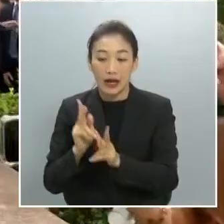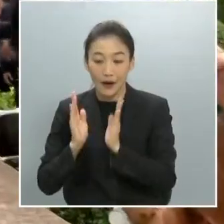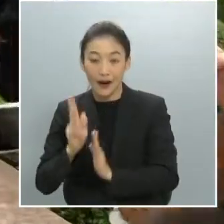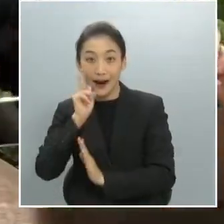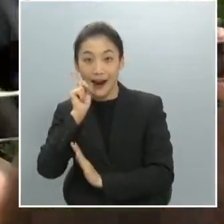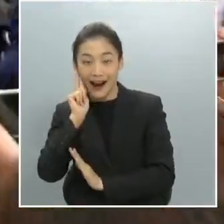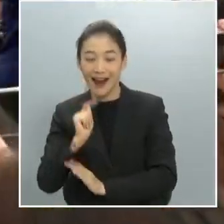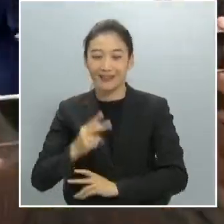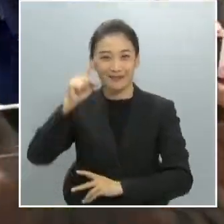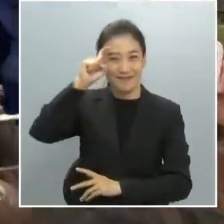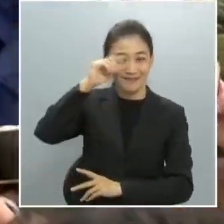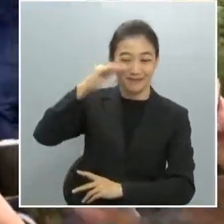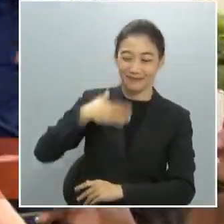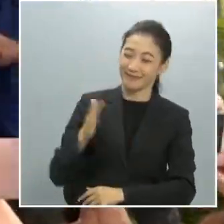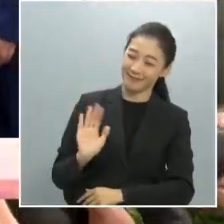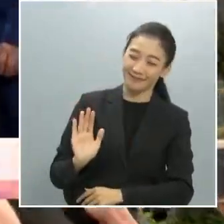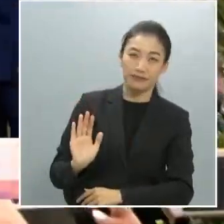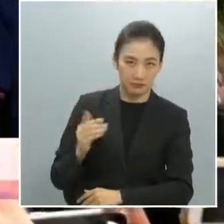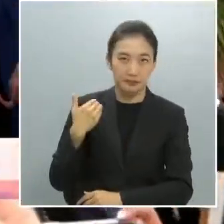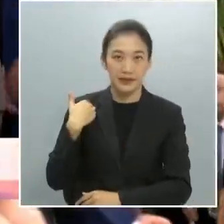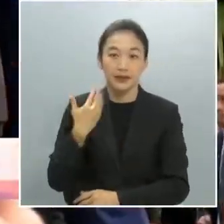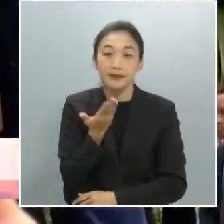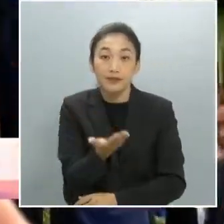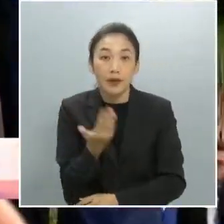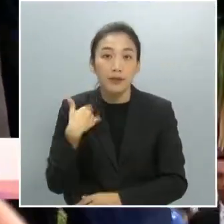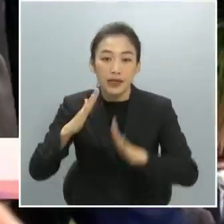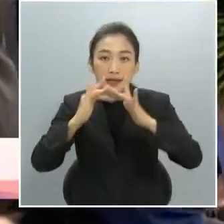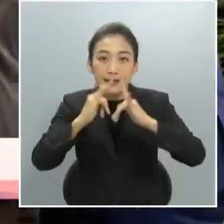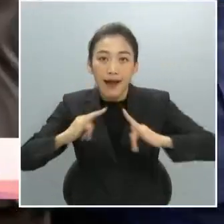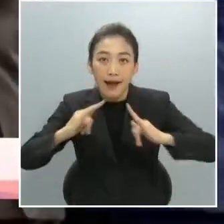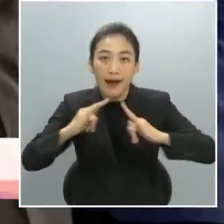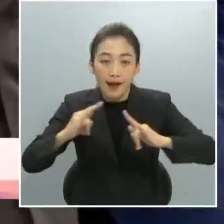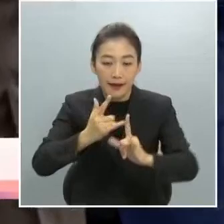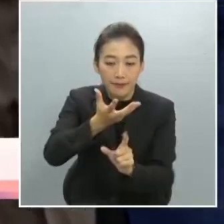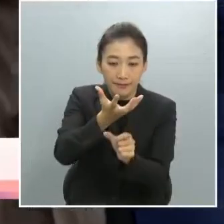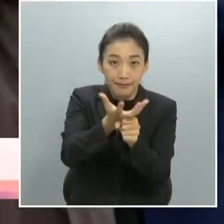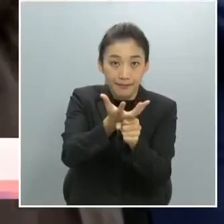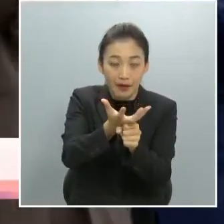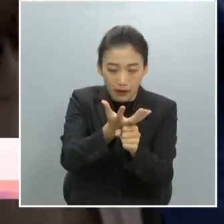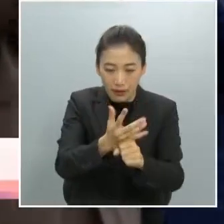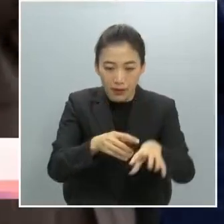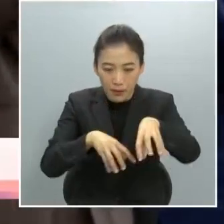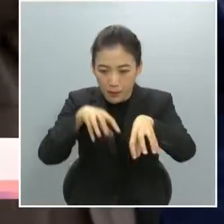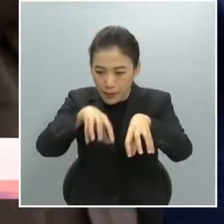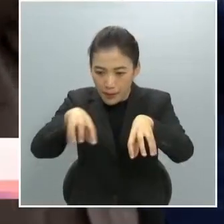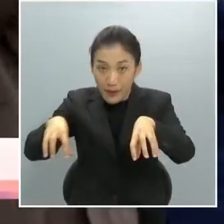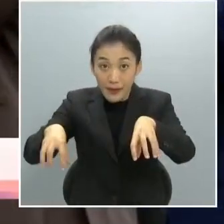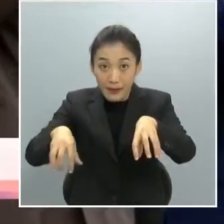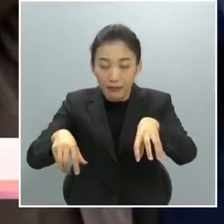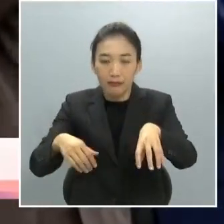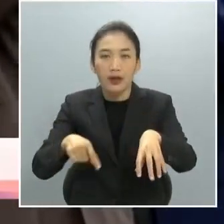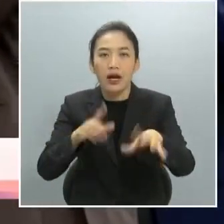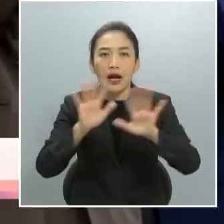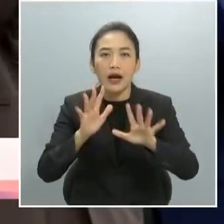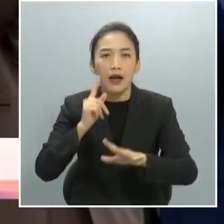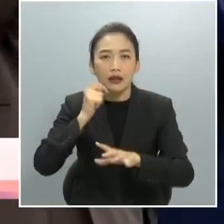สักการะศาลพระภูมินะคะศาลตาศาลยายประจำทำเนียบรัฐบาลโดยนายกบอกกับทีมข่าวว่าได้ขอพรให้สิ่ง